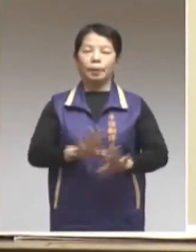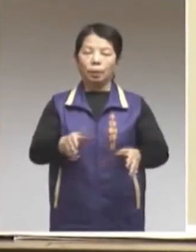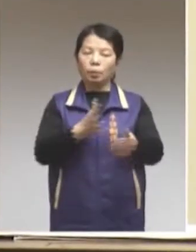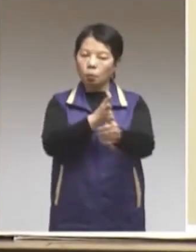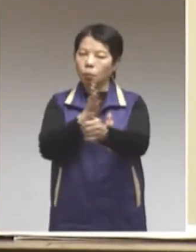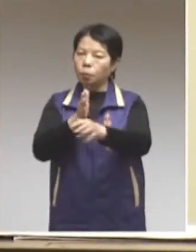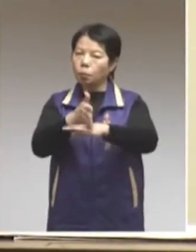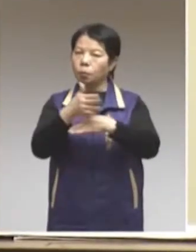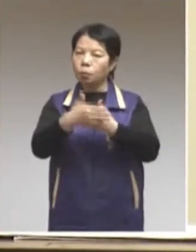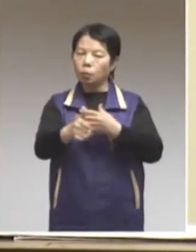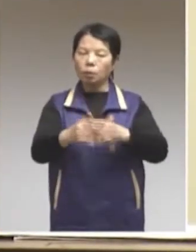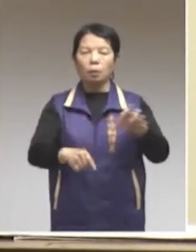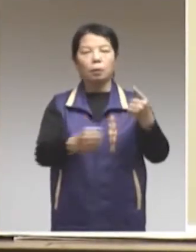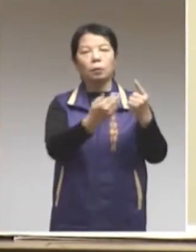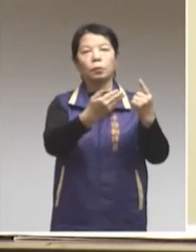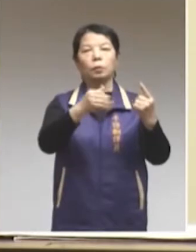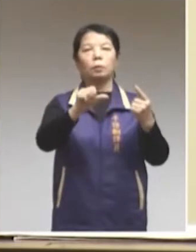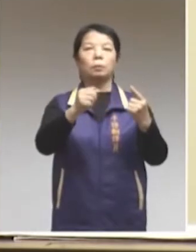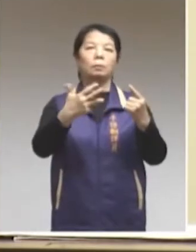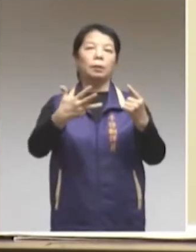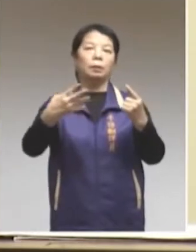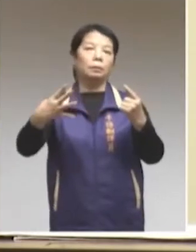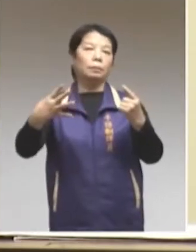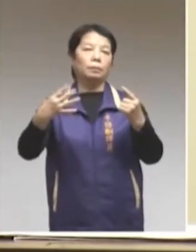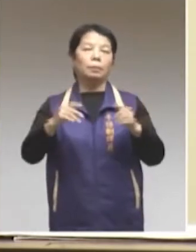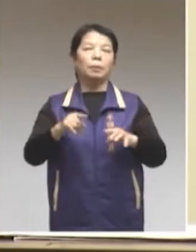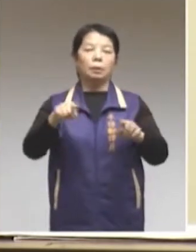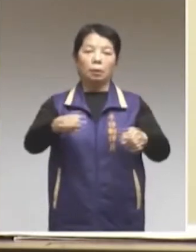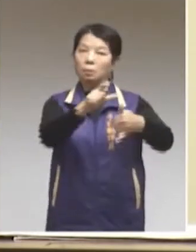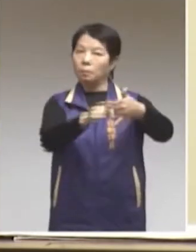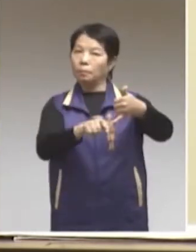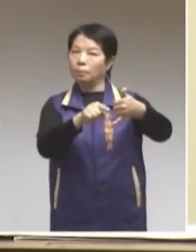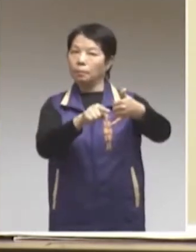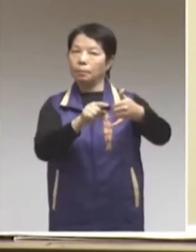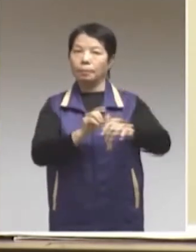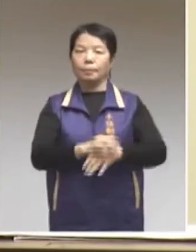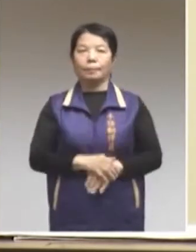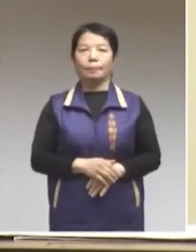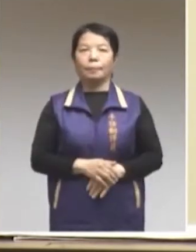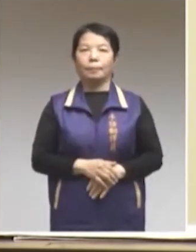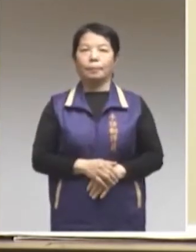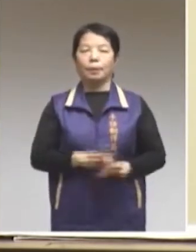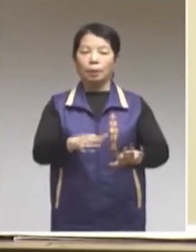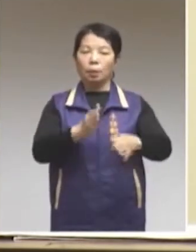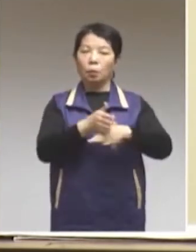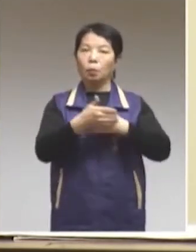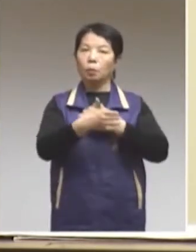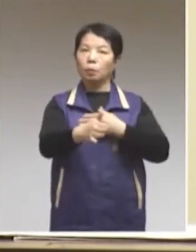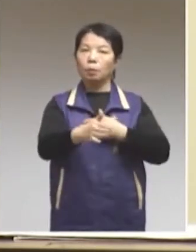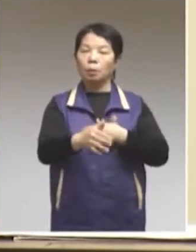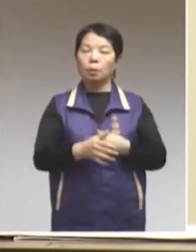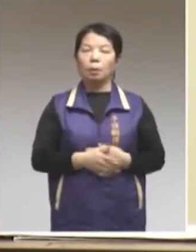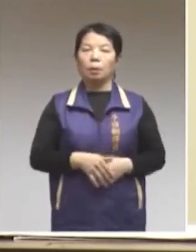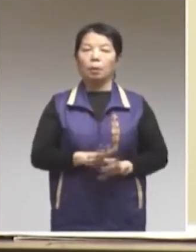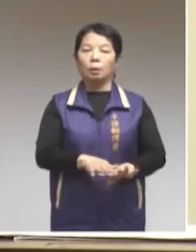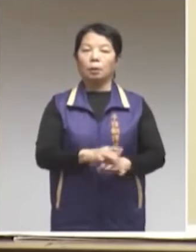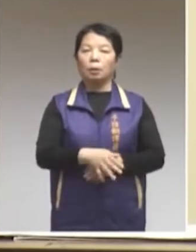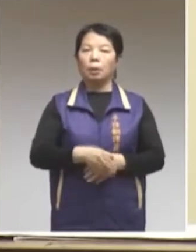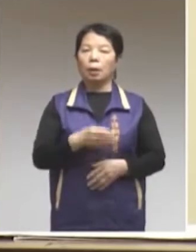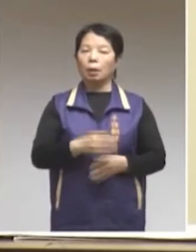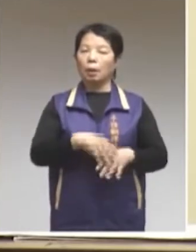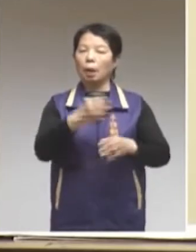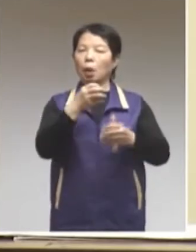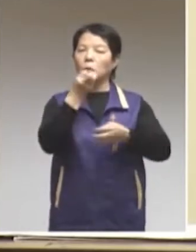调过程当中，19584那这位个案在过程中涉及到不实的陈